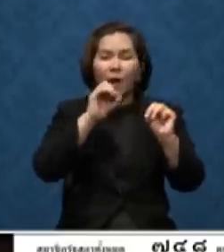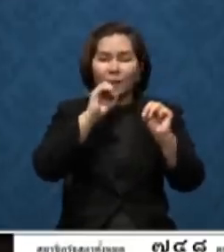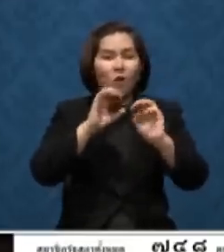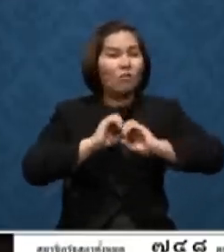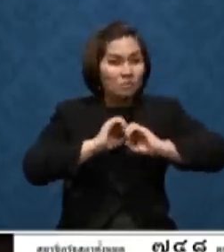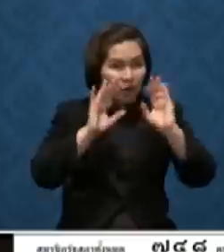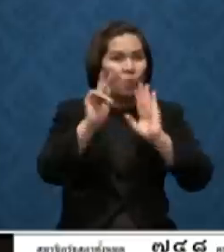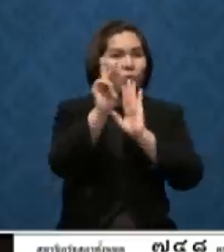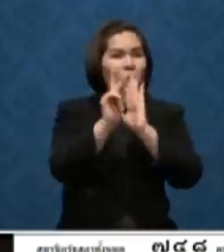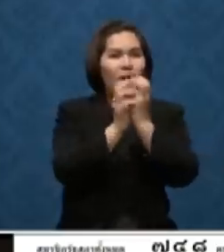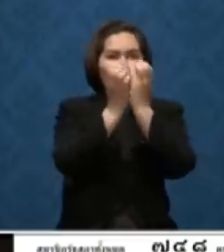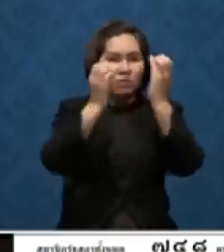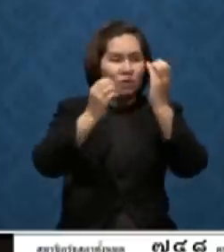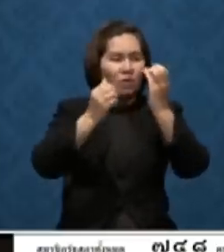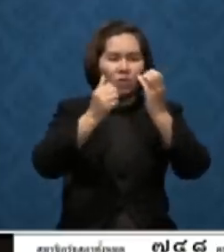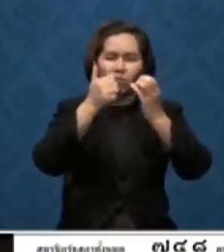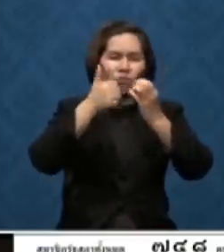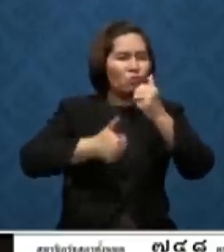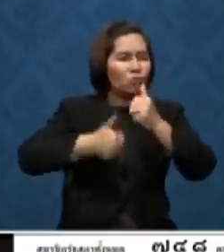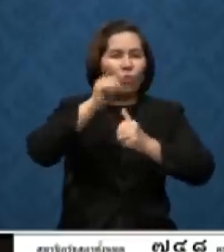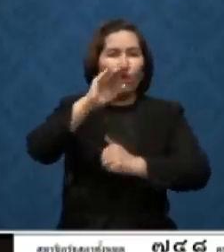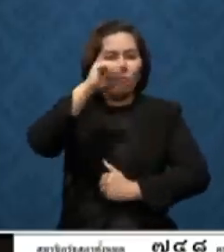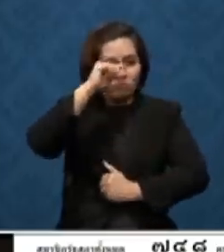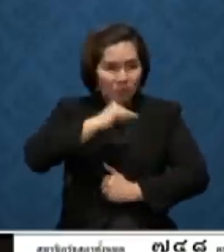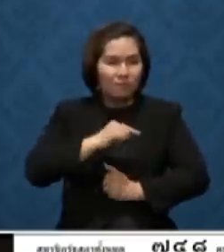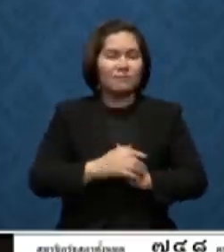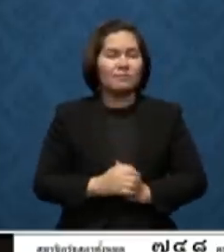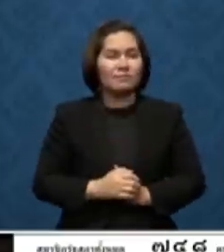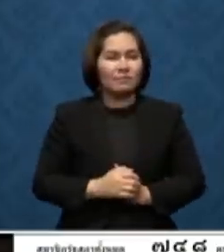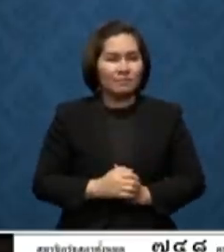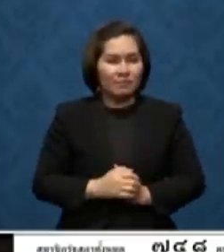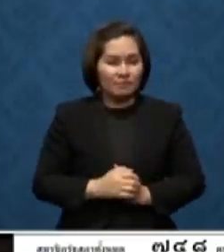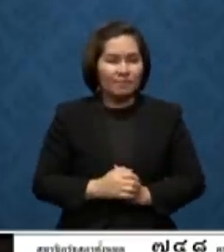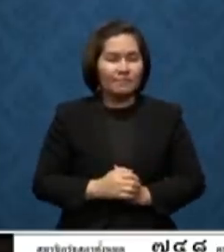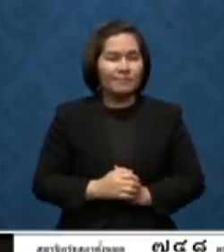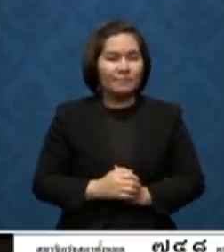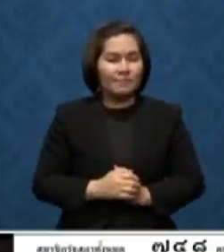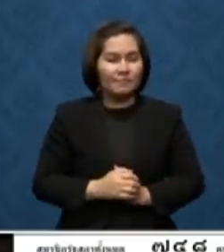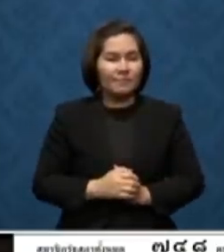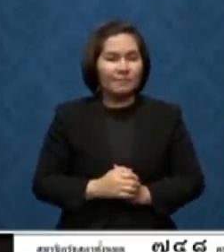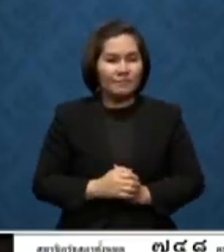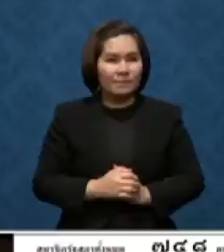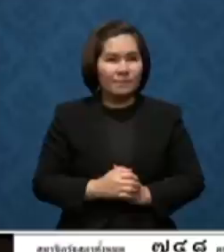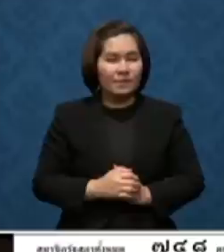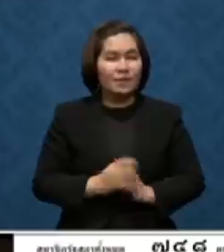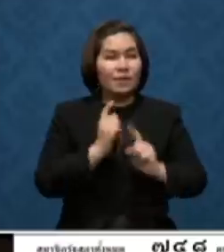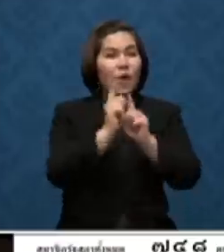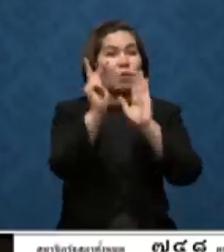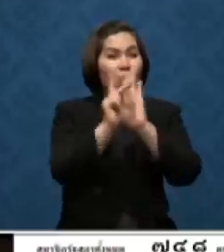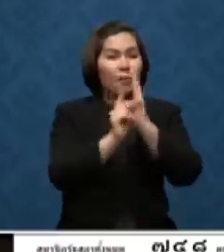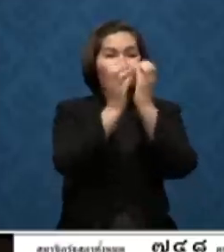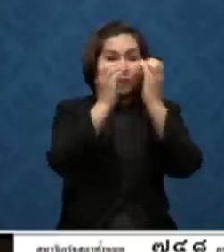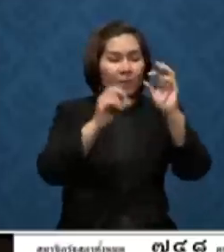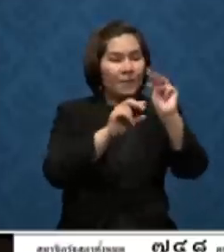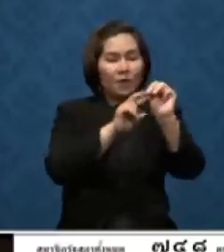รัฐธรรมนูญเป็นกฎหมายสูงสุดดังนั้นมีพรรคต้องไปตีความเลยบทบัญญัติของรัฐธรรมนูญ